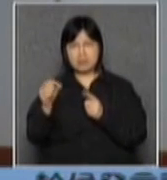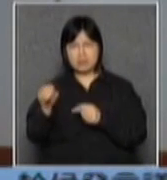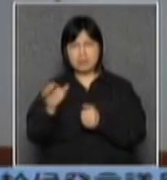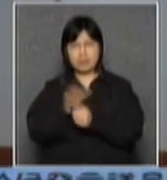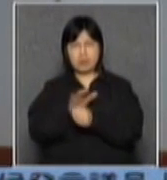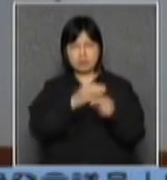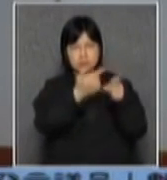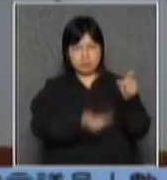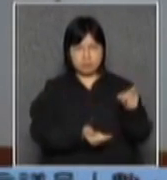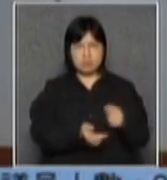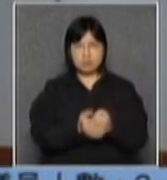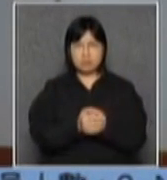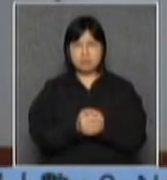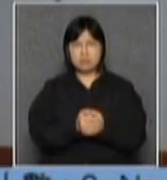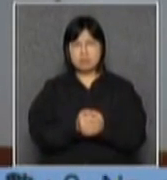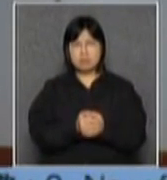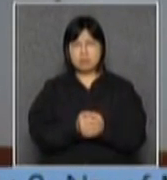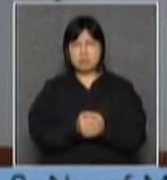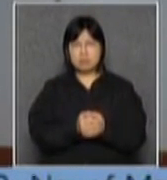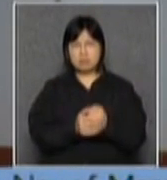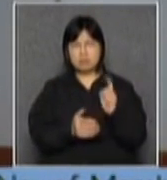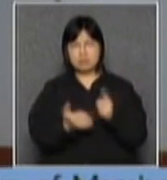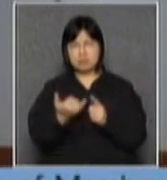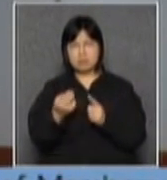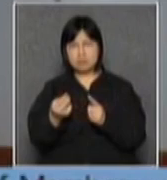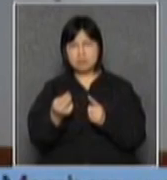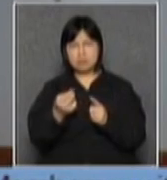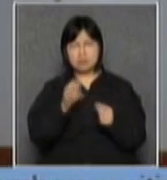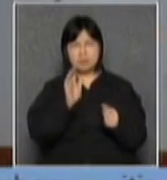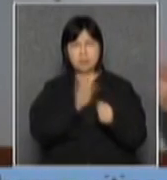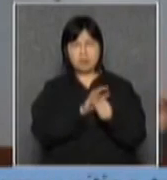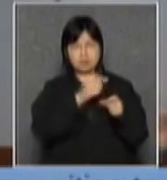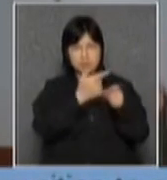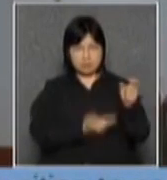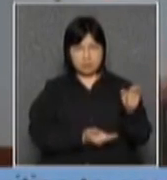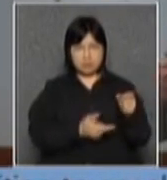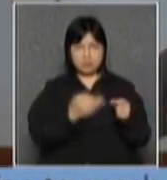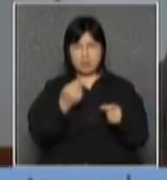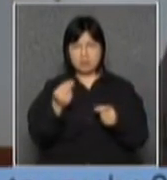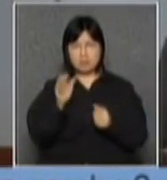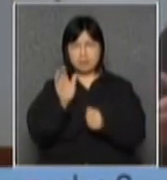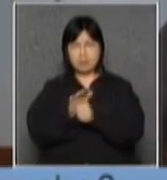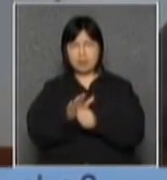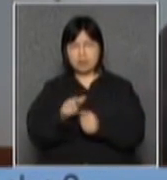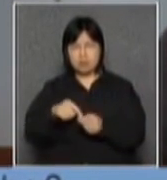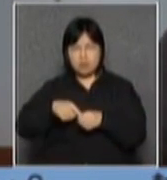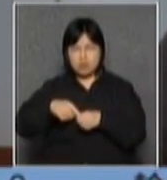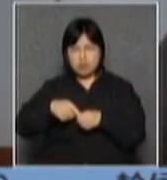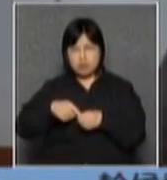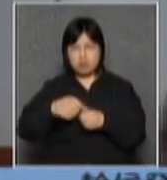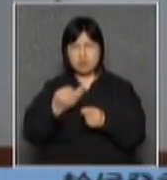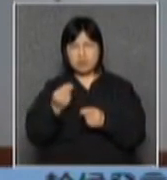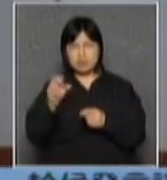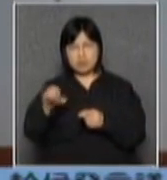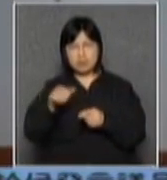人，然後167億去幫有錢人，用37億去幫窮人，嗰等住嗰37億嘅人，俾